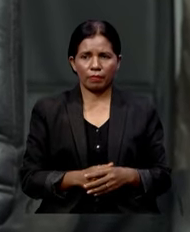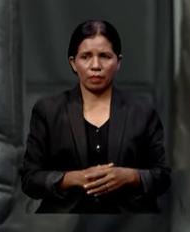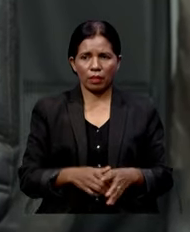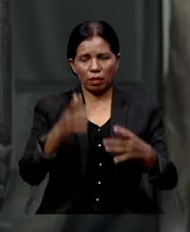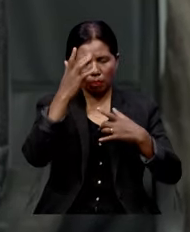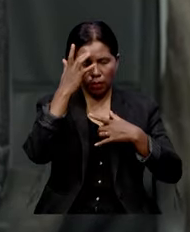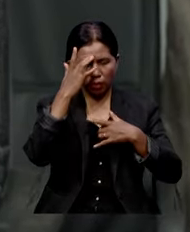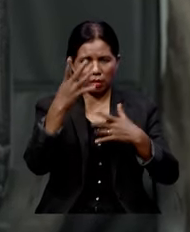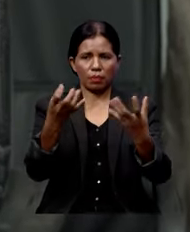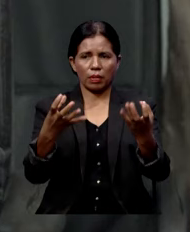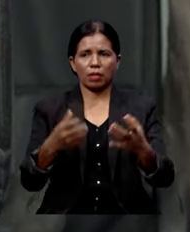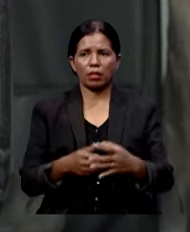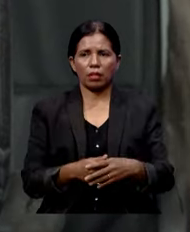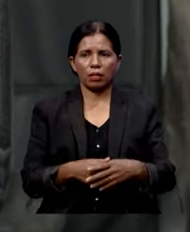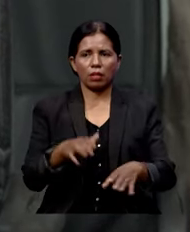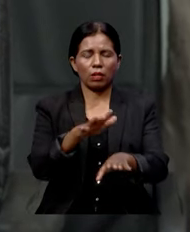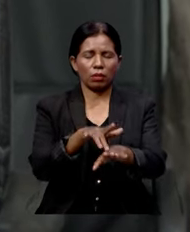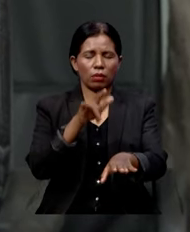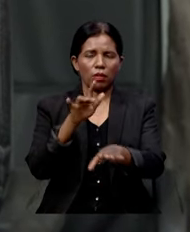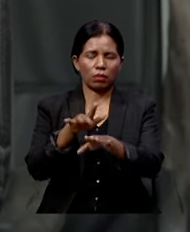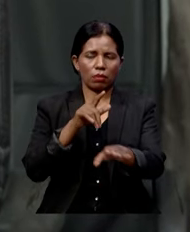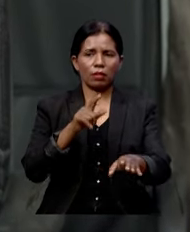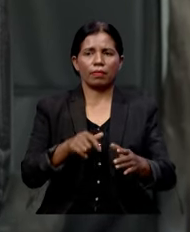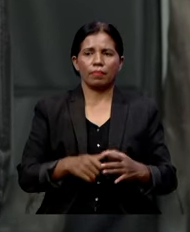moras irne barak ne be magdait malu